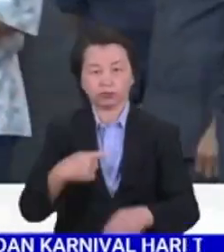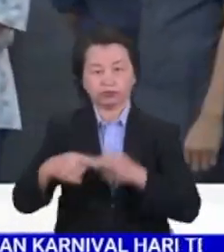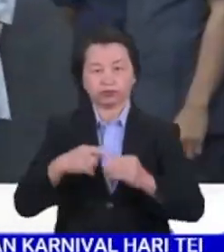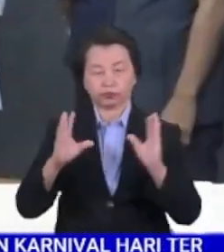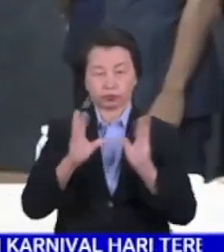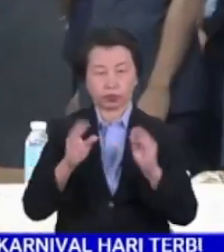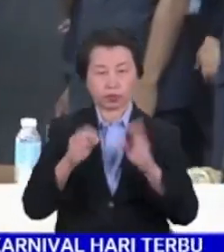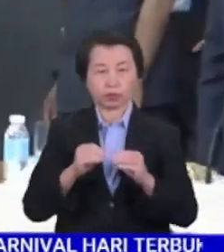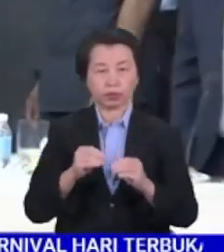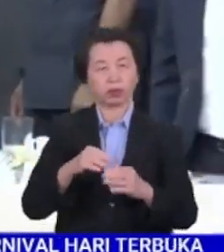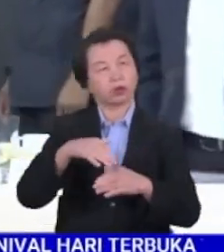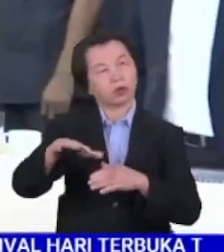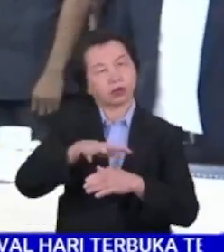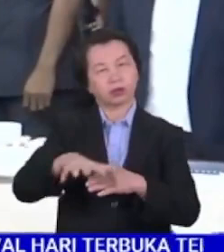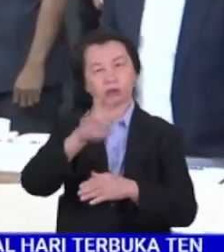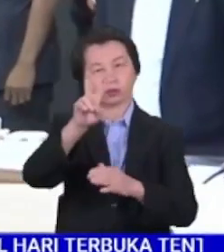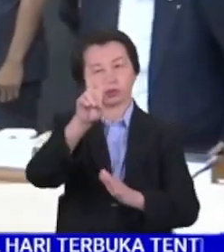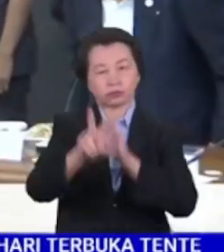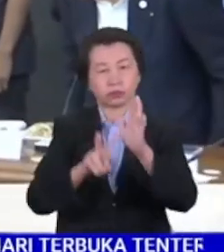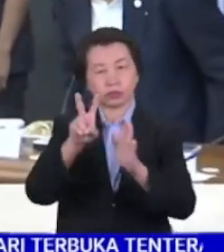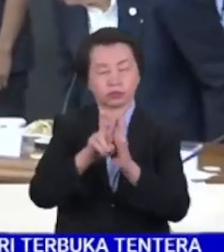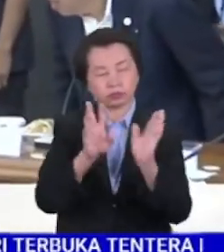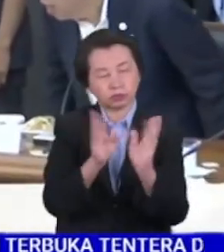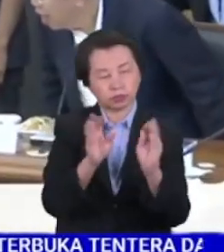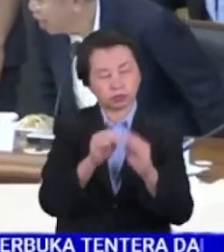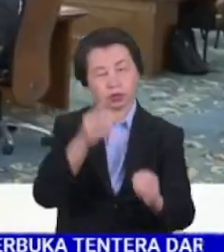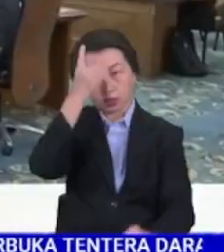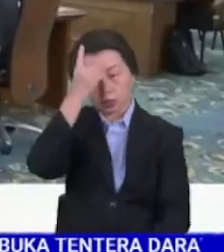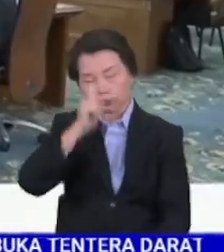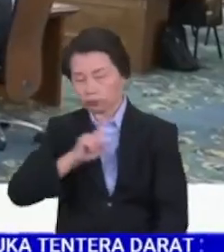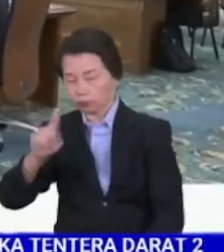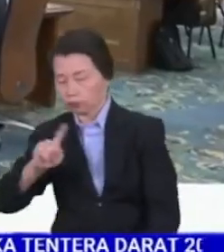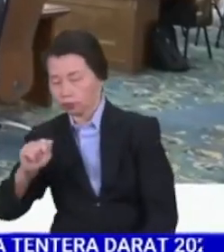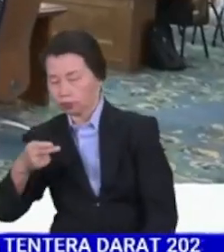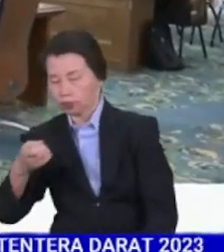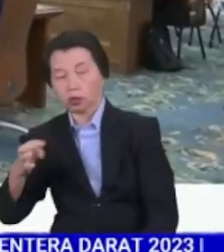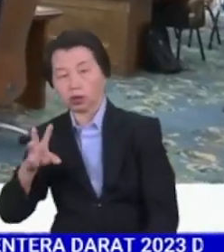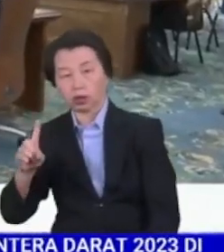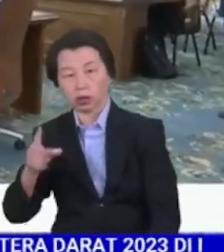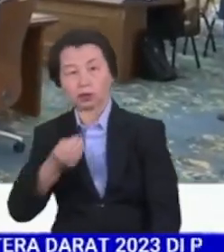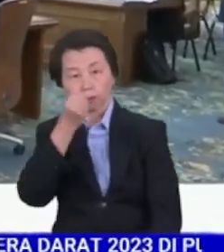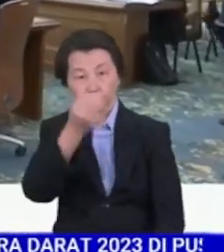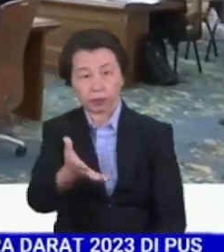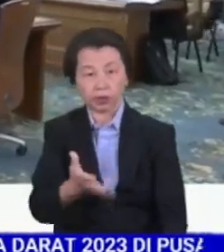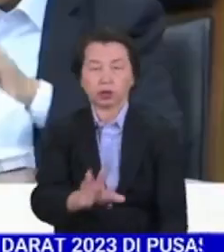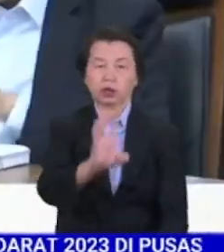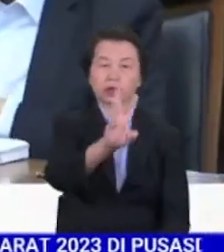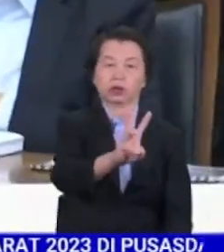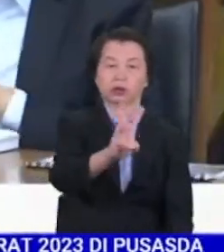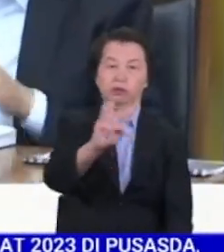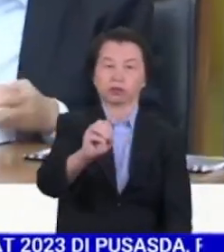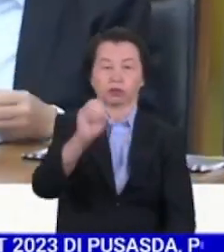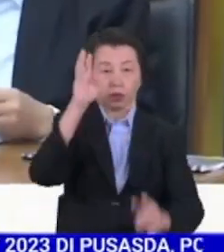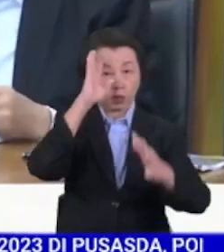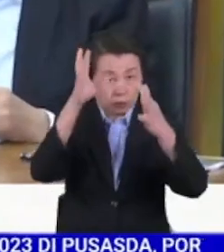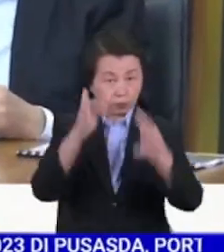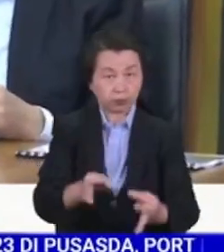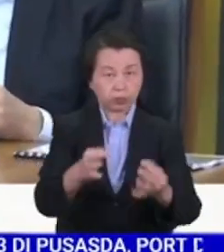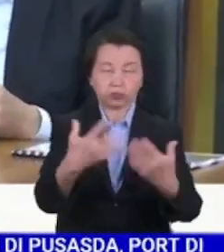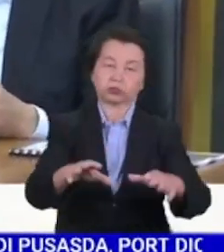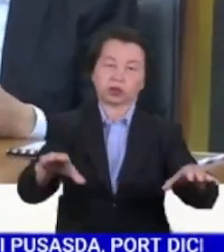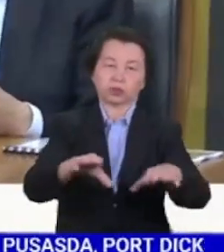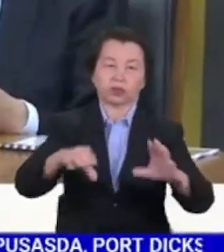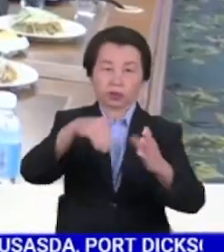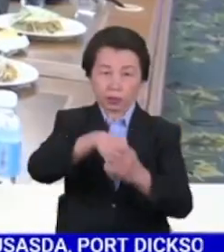yang berlangsung selama lebih kurang 2 jam tersebut, Datuk Seri Dr. Zahid mendedahkan sejumlah 60 keputusan telah diambil